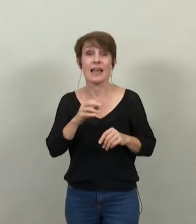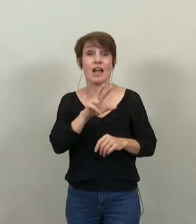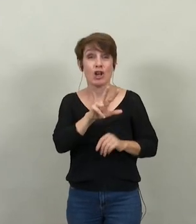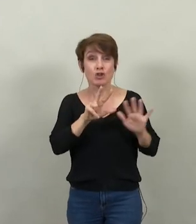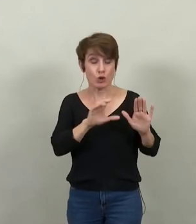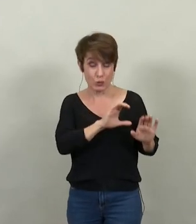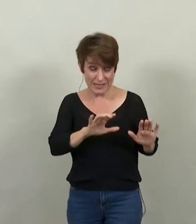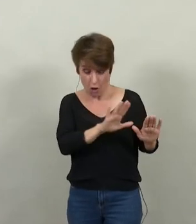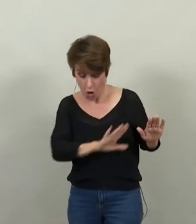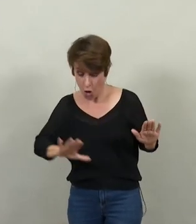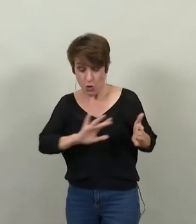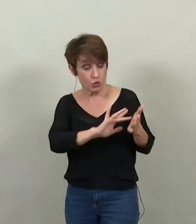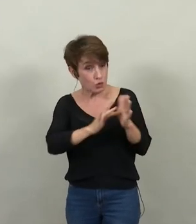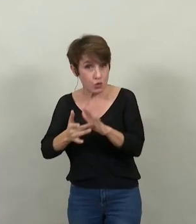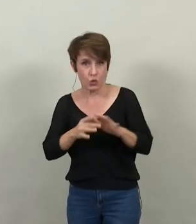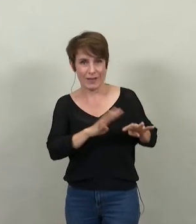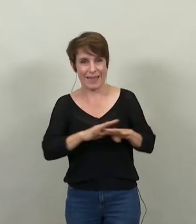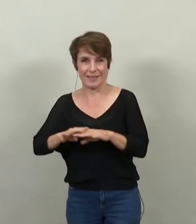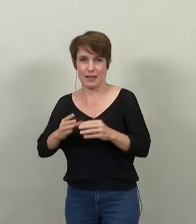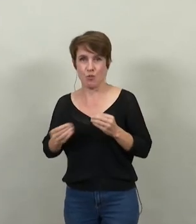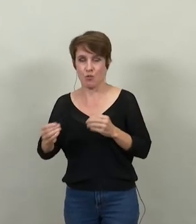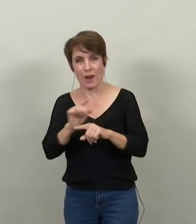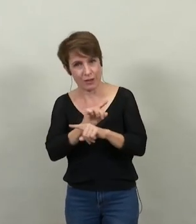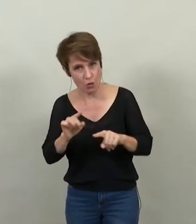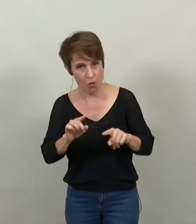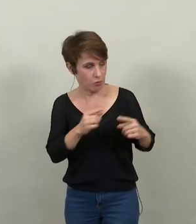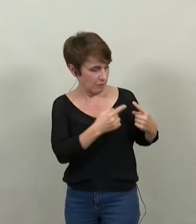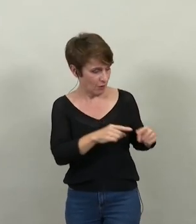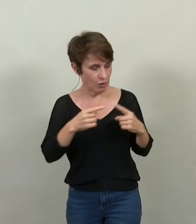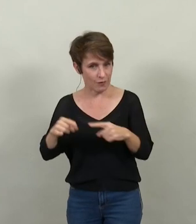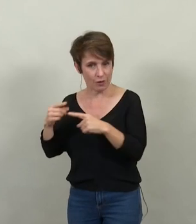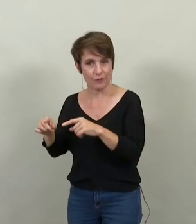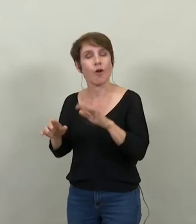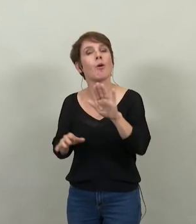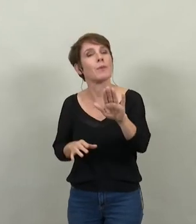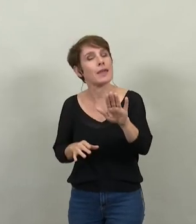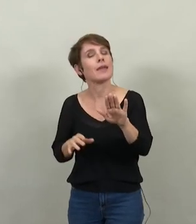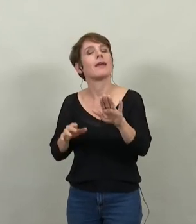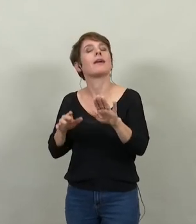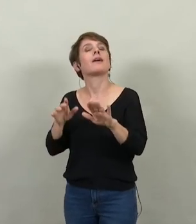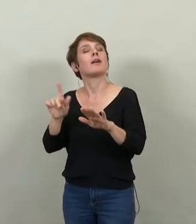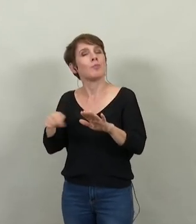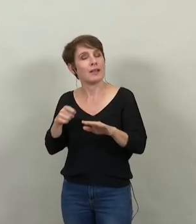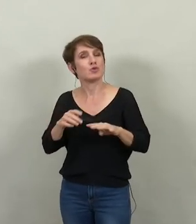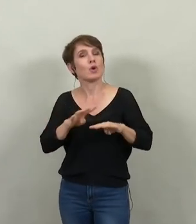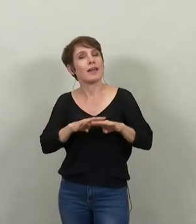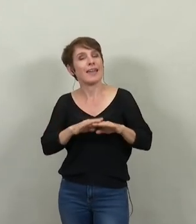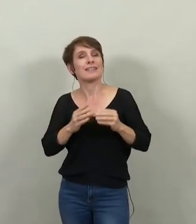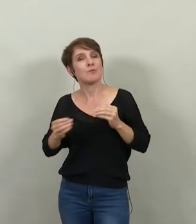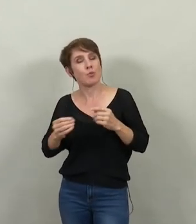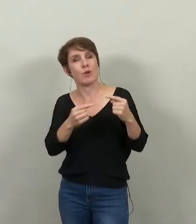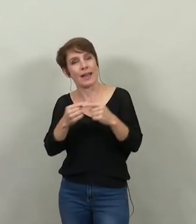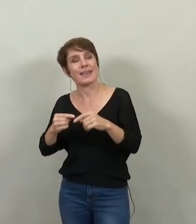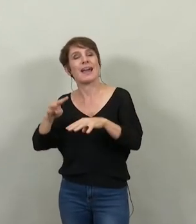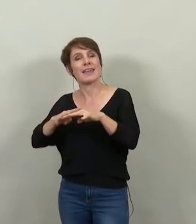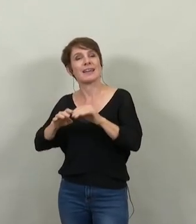populaire parce qu'il y a une diversité de quartiers mais quand on parle de quartiers populaire nous parlons bien des quartiers politiques de la ville euh donc c'est ça que j'ai exprimé